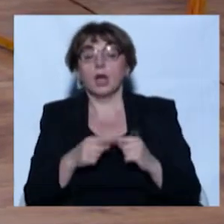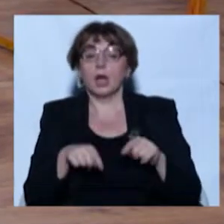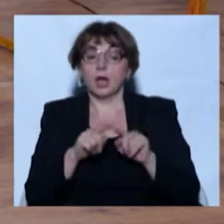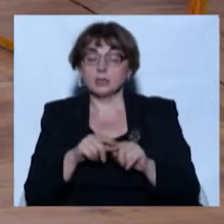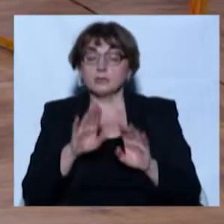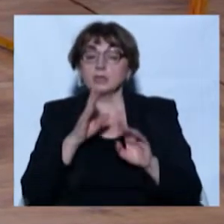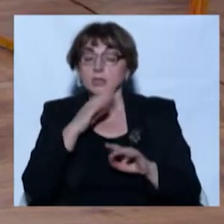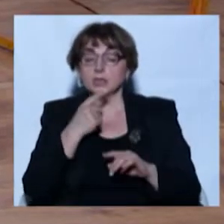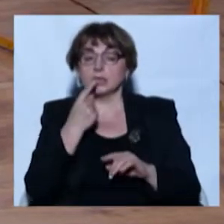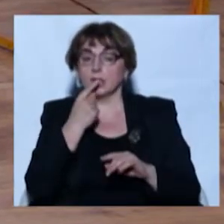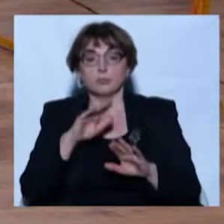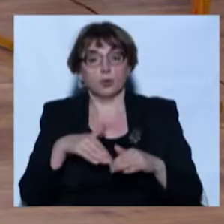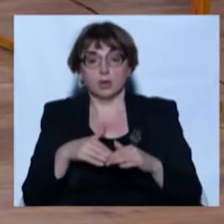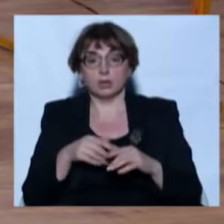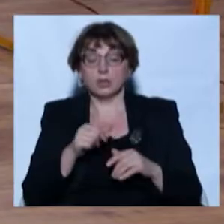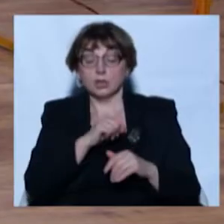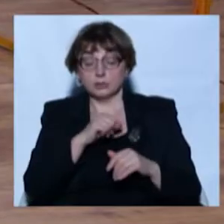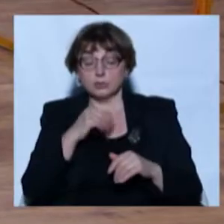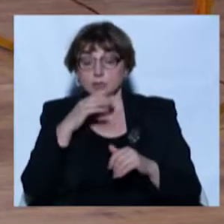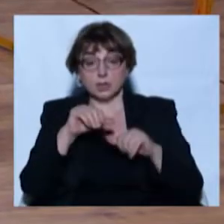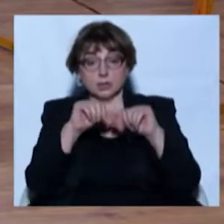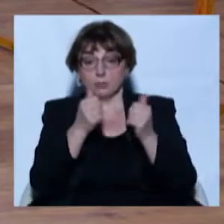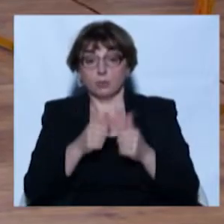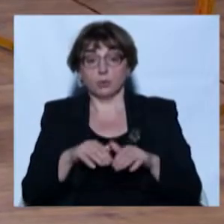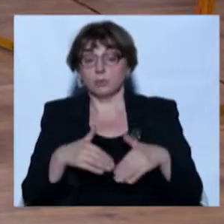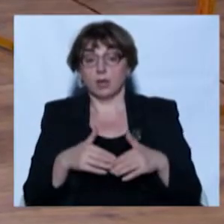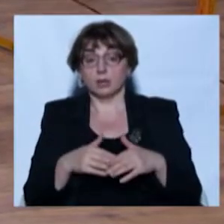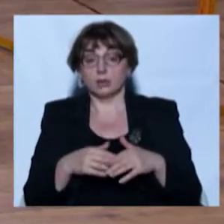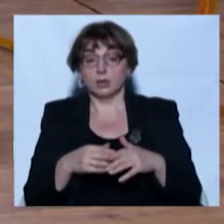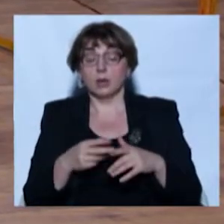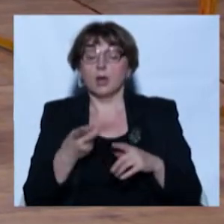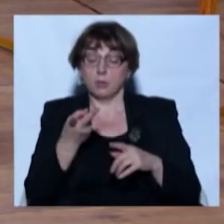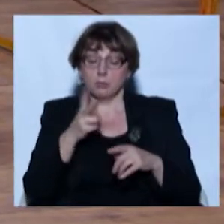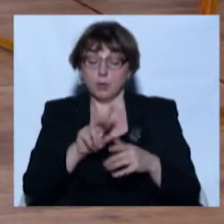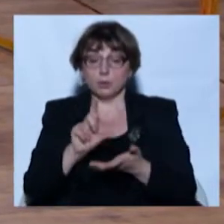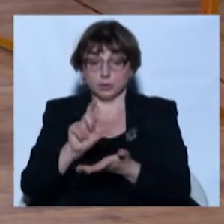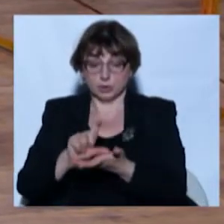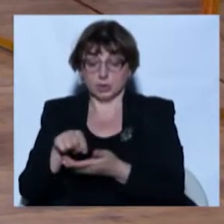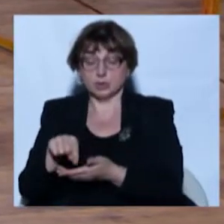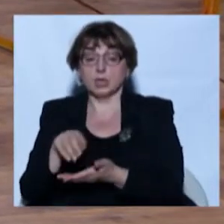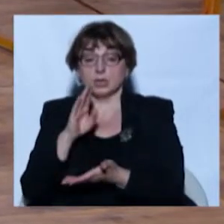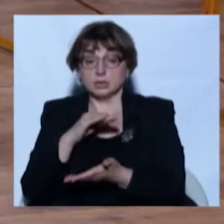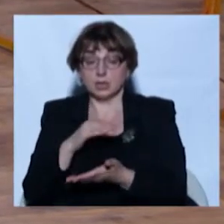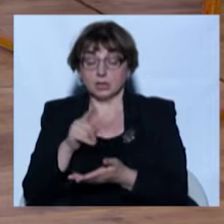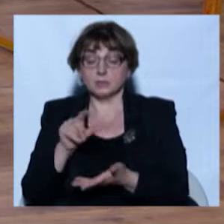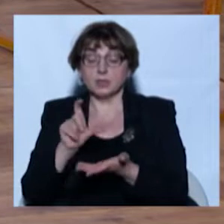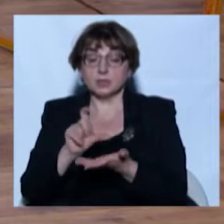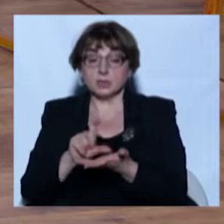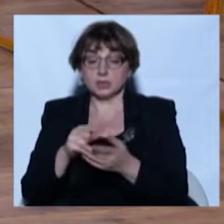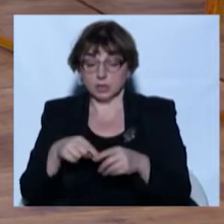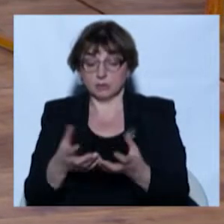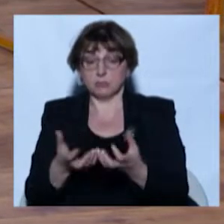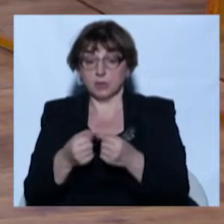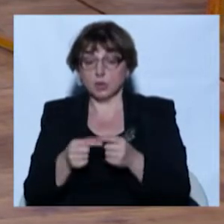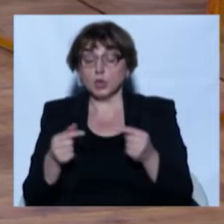აქვს გემო და არ აქვს ფორმა. თქვენ ხედავთ, აი მეორე ჭიქითაც მაქვს მე წყალი და წყალს მიღებული აქვს